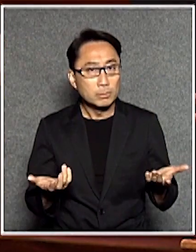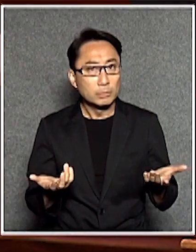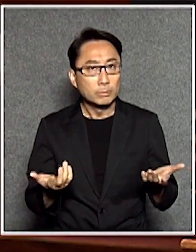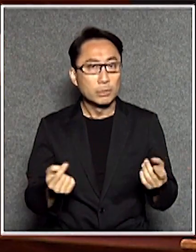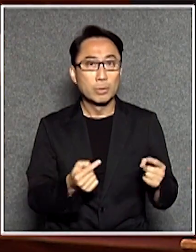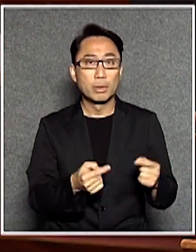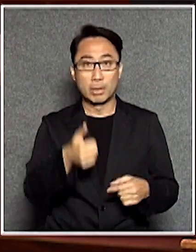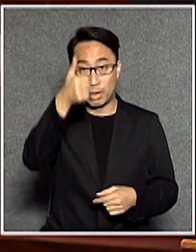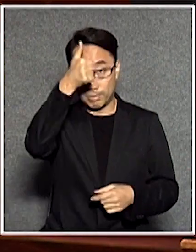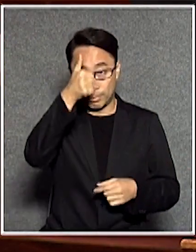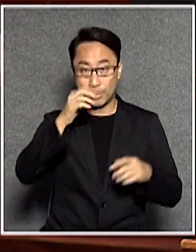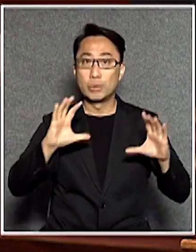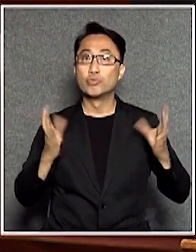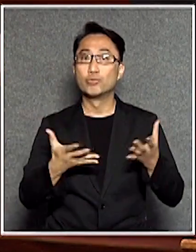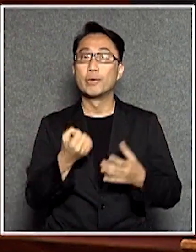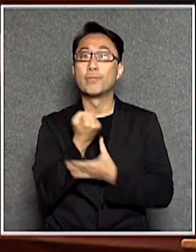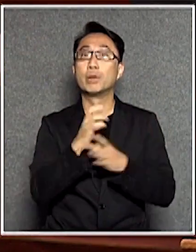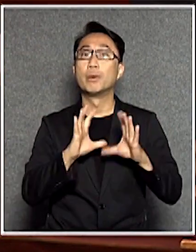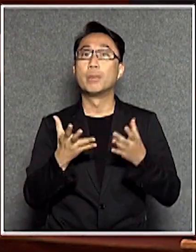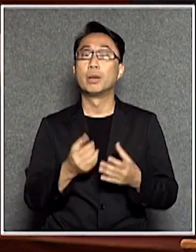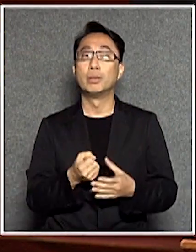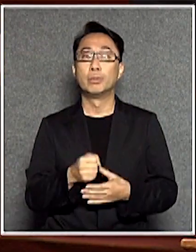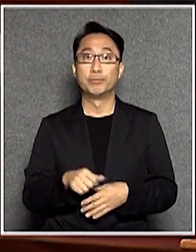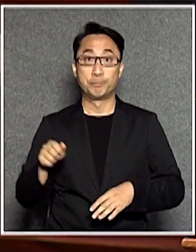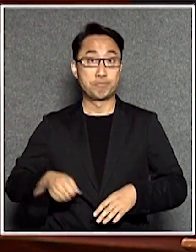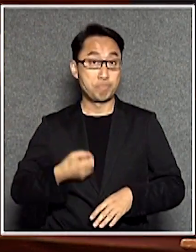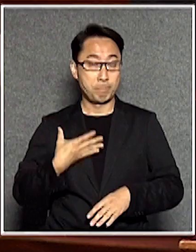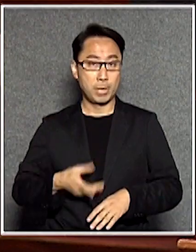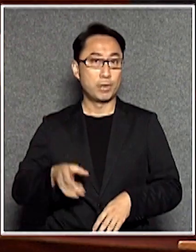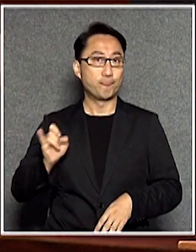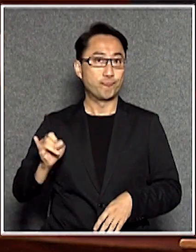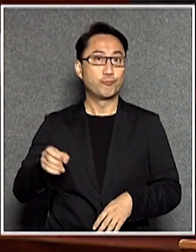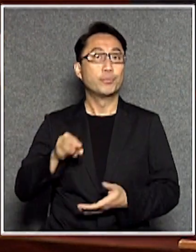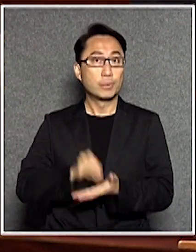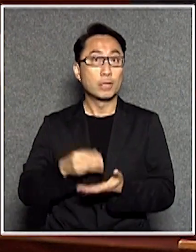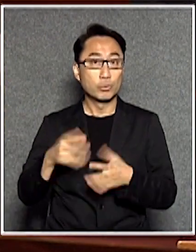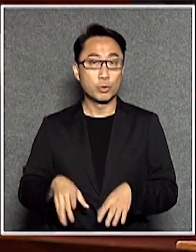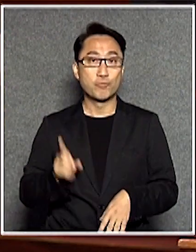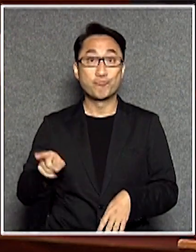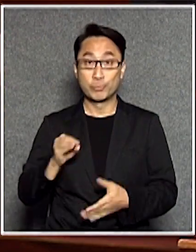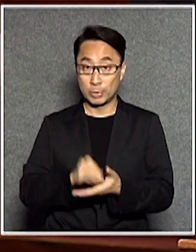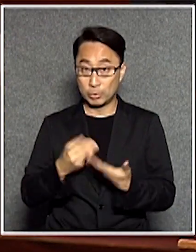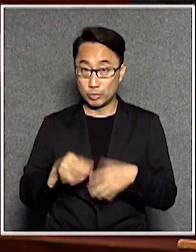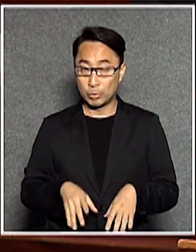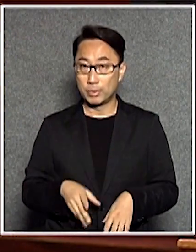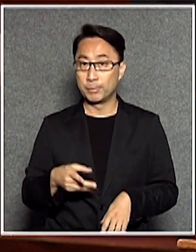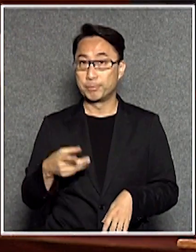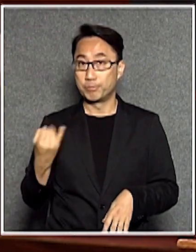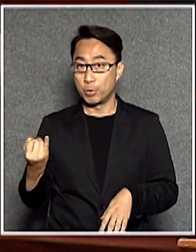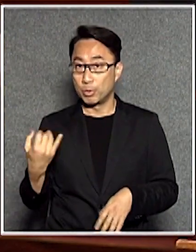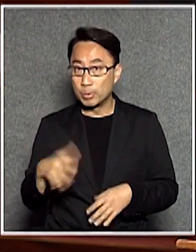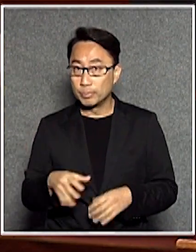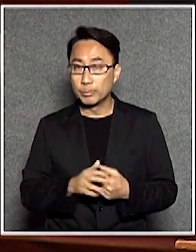今日反對派今日未審先判定了這件事的，已經定了這件事的那個性質了，那這個